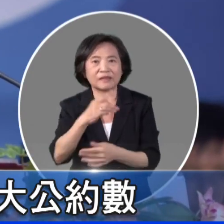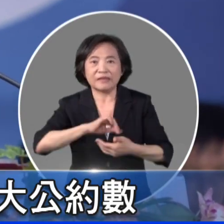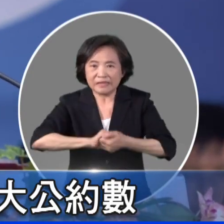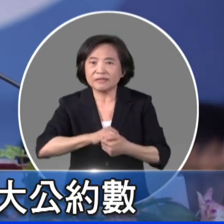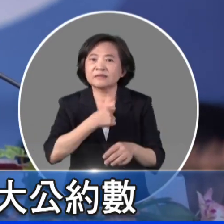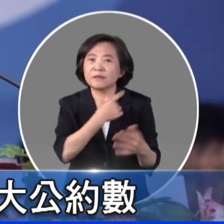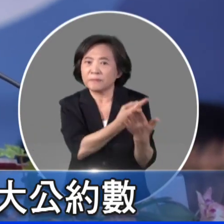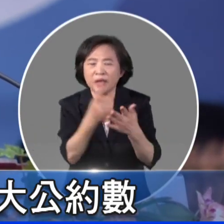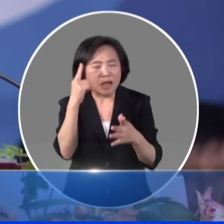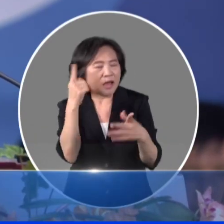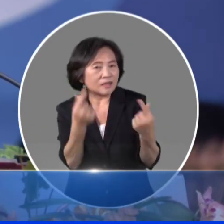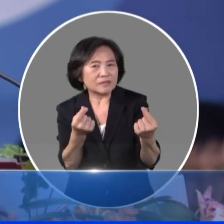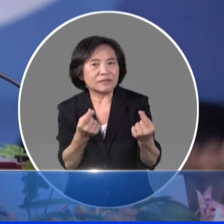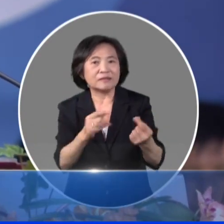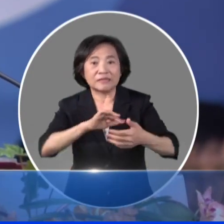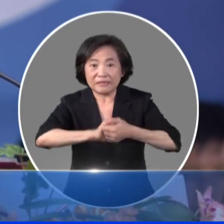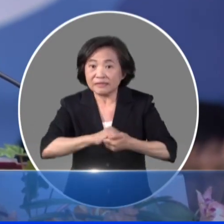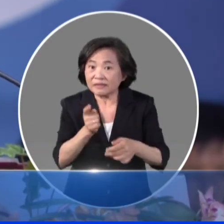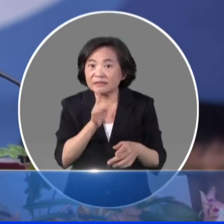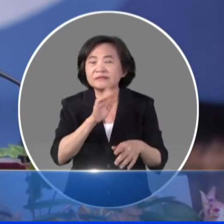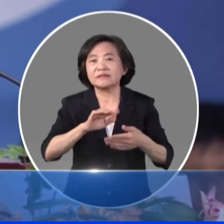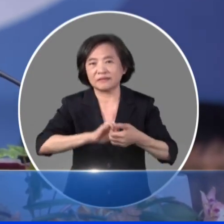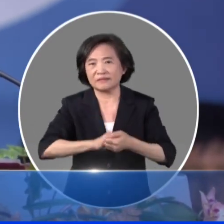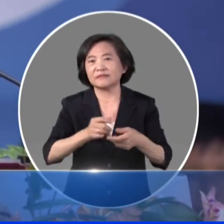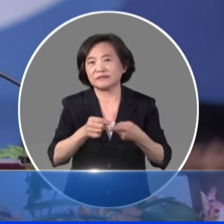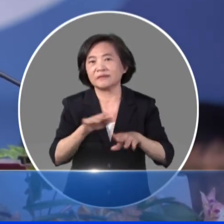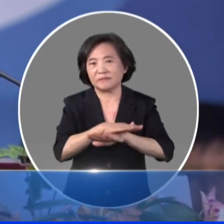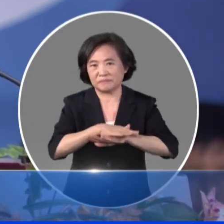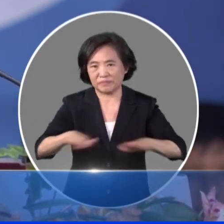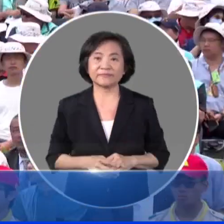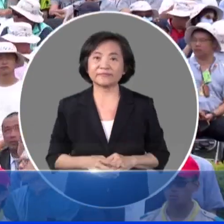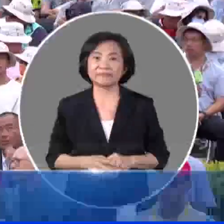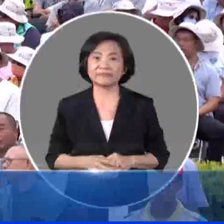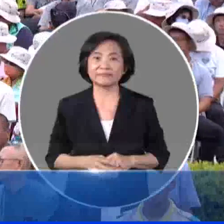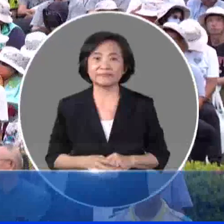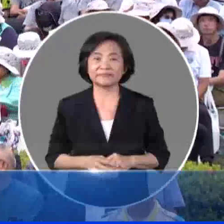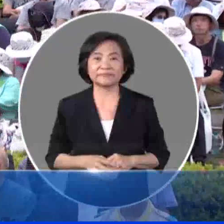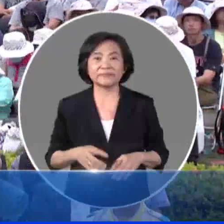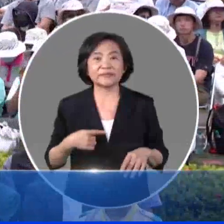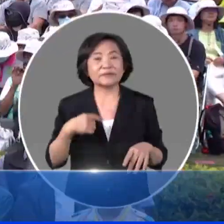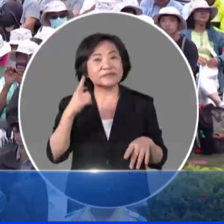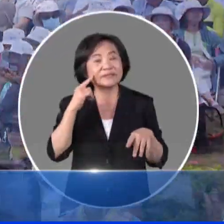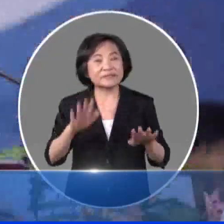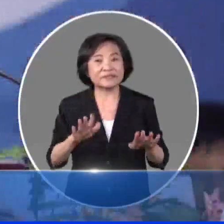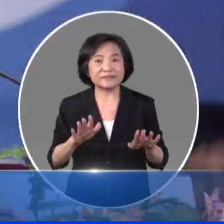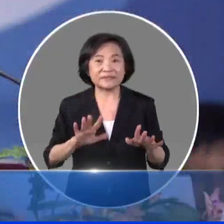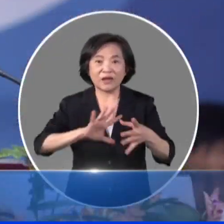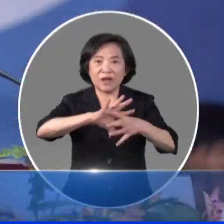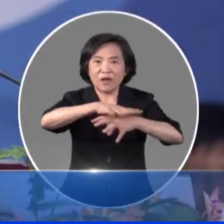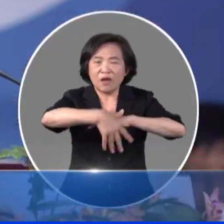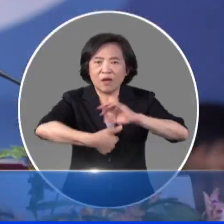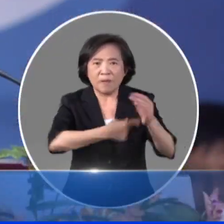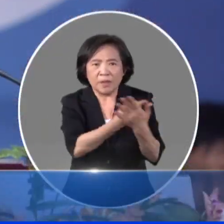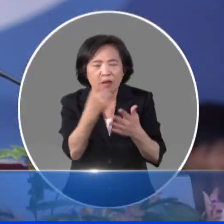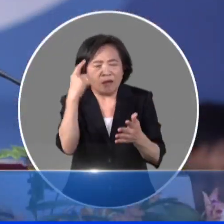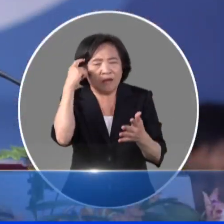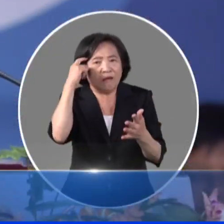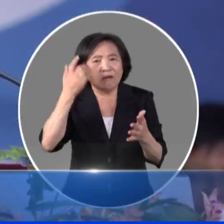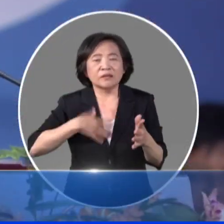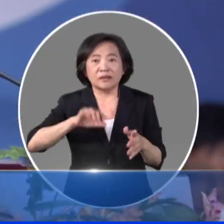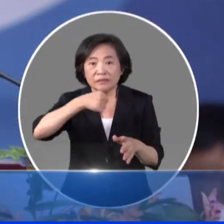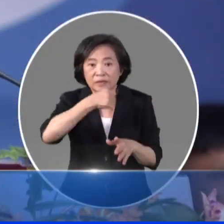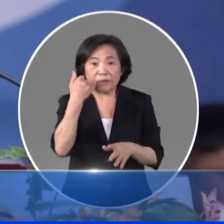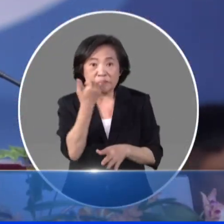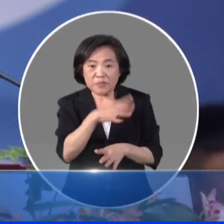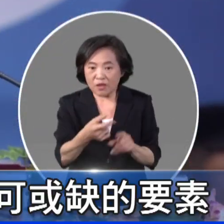公约数，就是确保和平的关键之要。特别是全球都已经体认到台海的